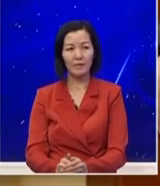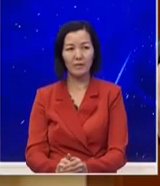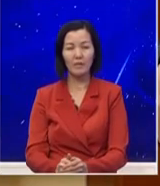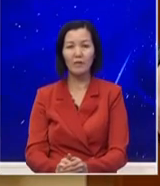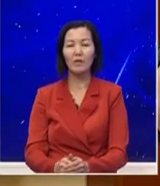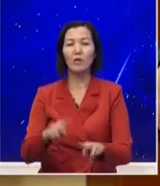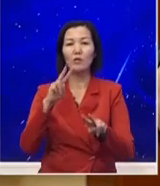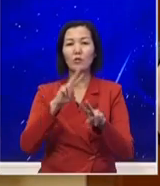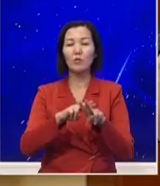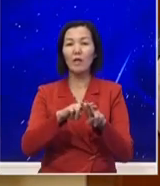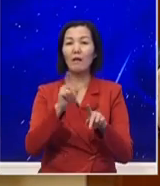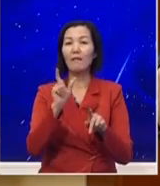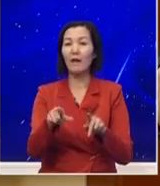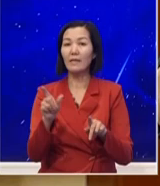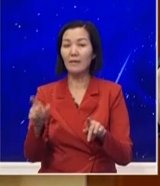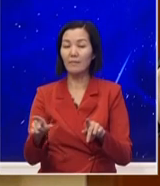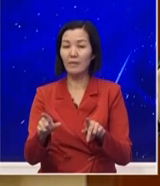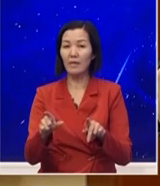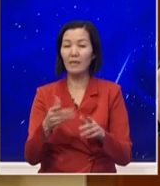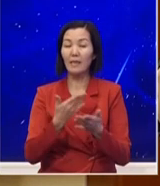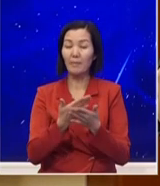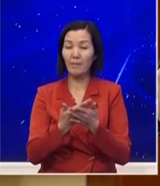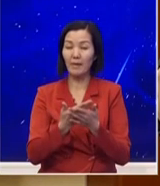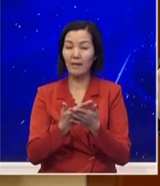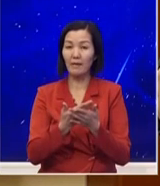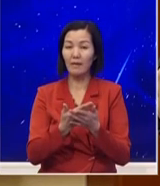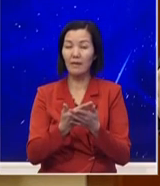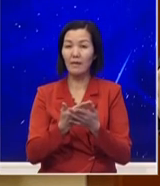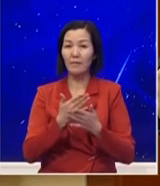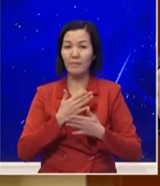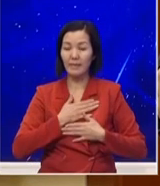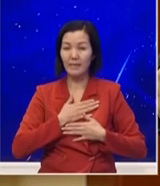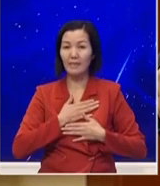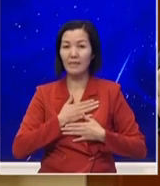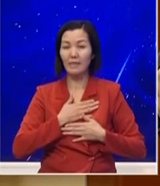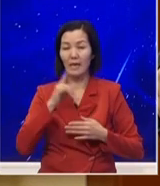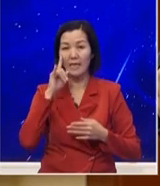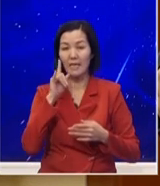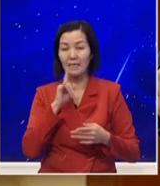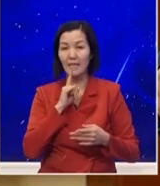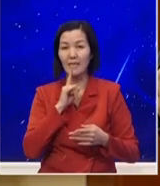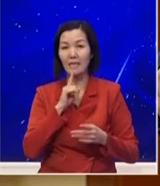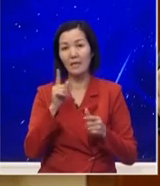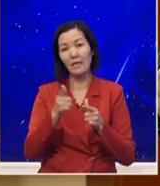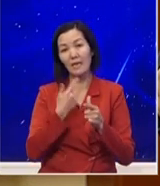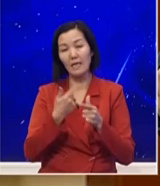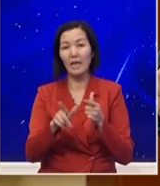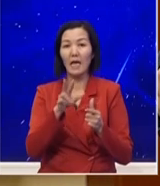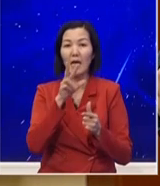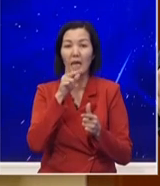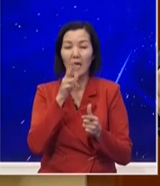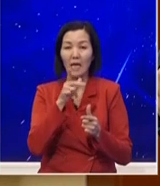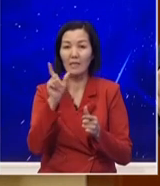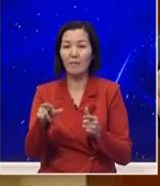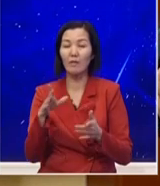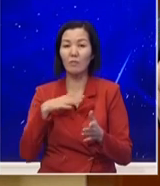Сотталған адам мынандай жағдайларда беріледі. Егер сотталған адам біздің не Кореяның азаматы болып танылса, сот үкімі заңды күшіне енген